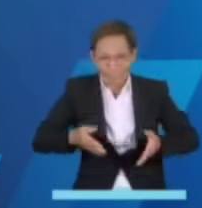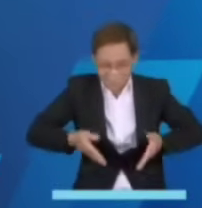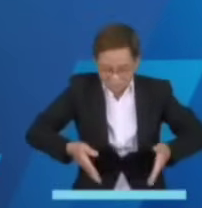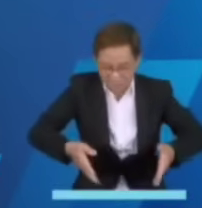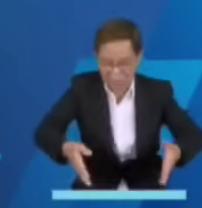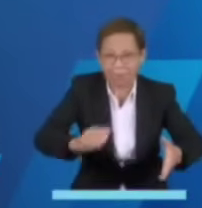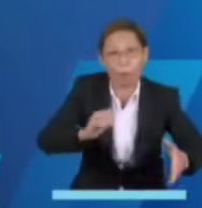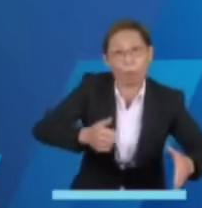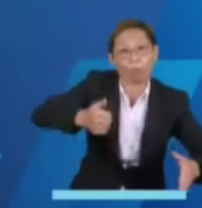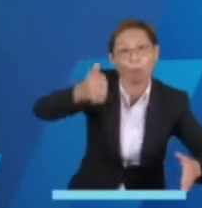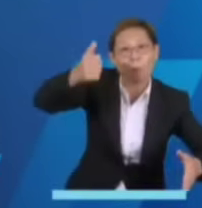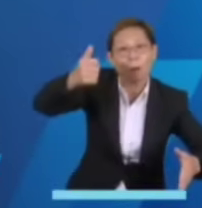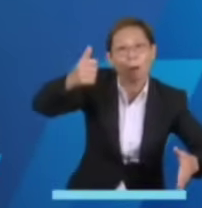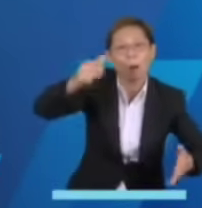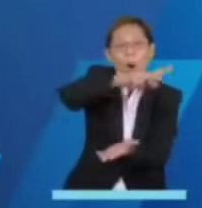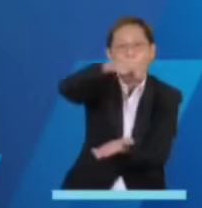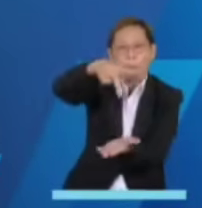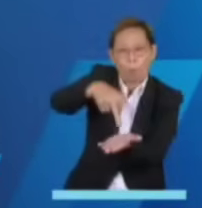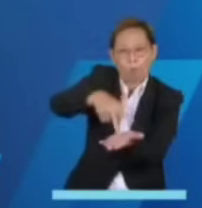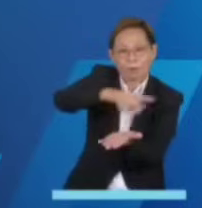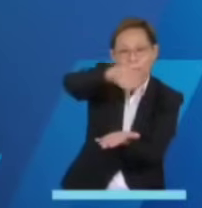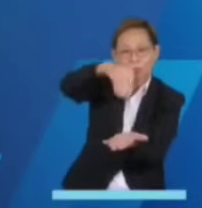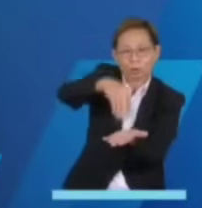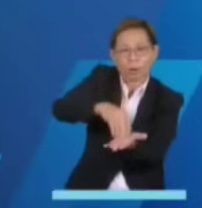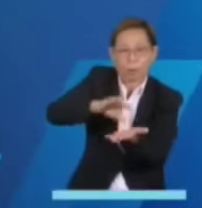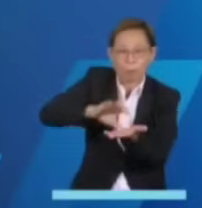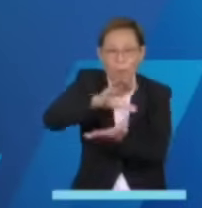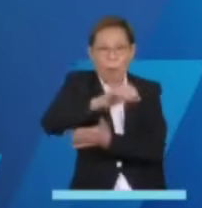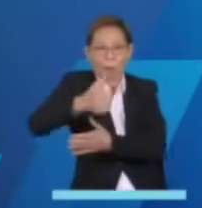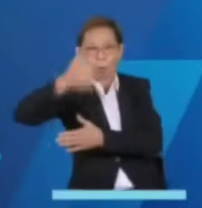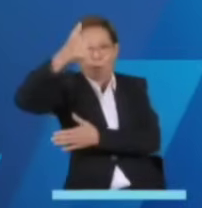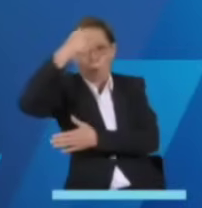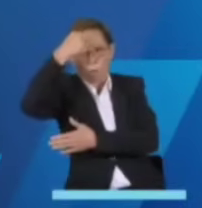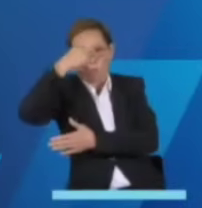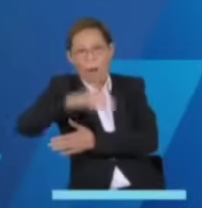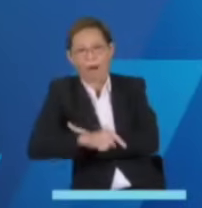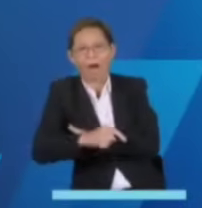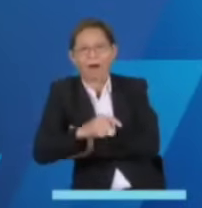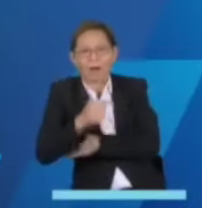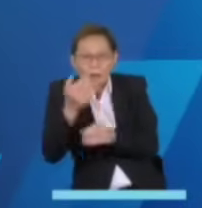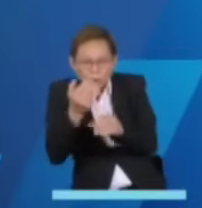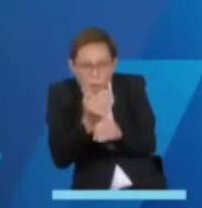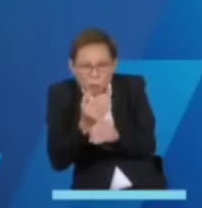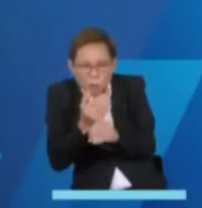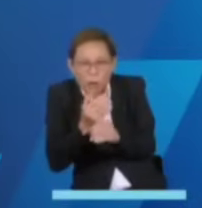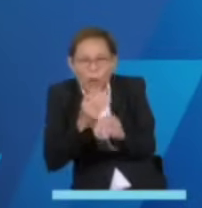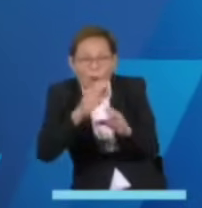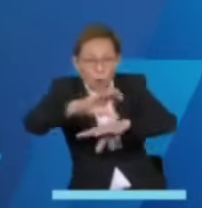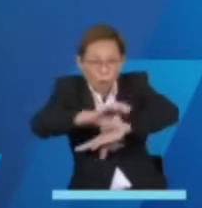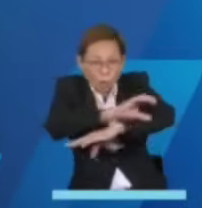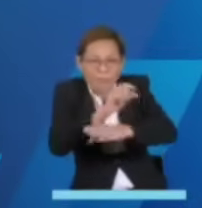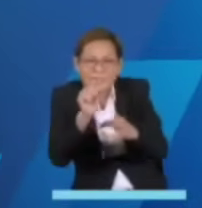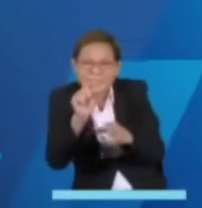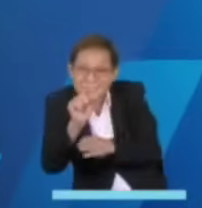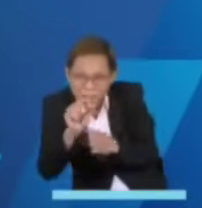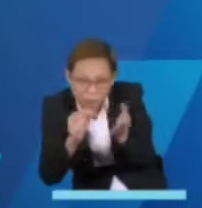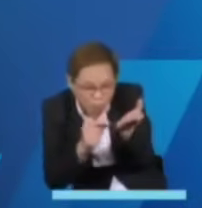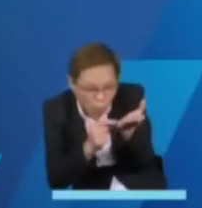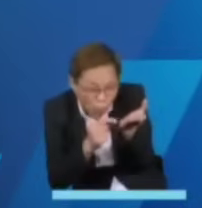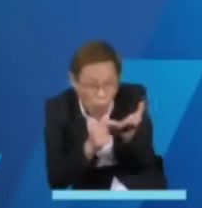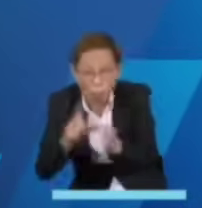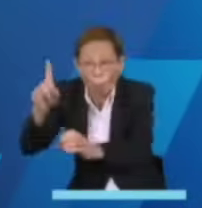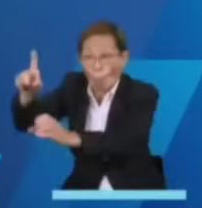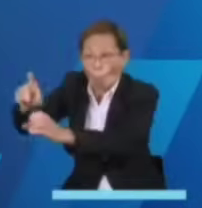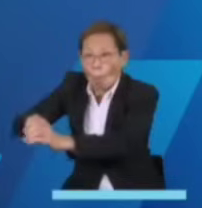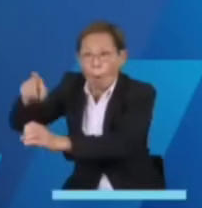landasan utama, pusat pelaburan utama bagi mikrokomputer, chips yang menarik